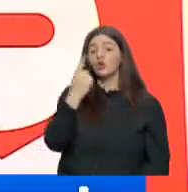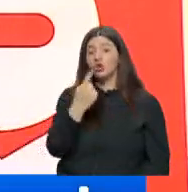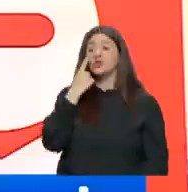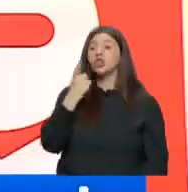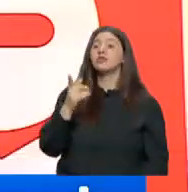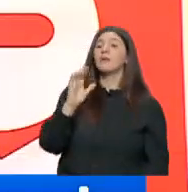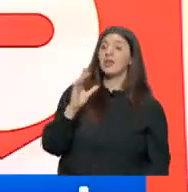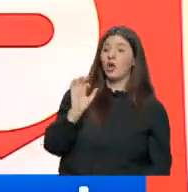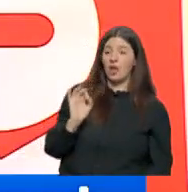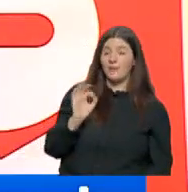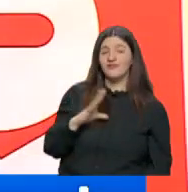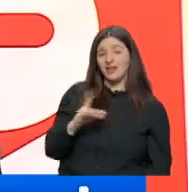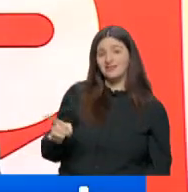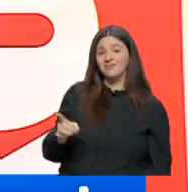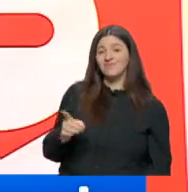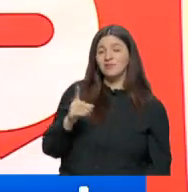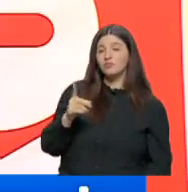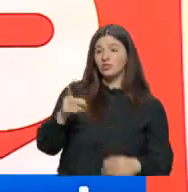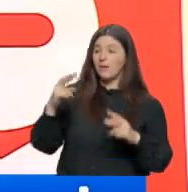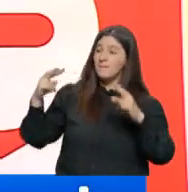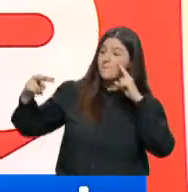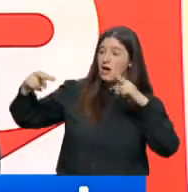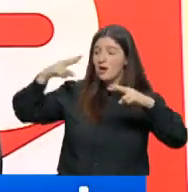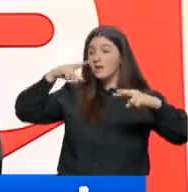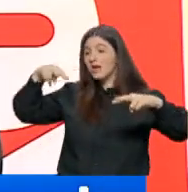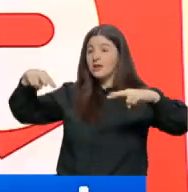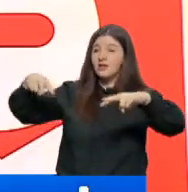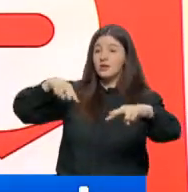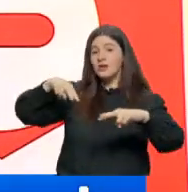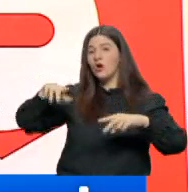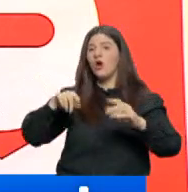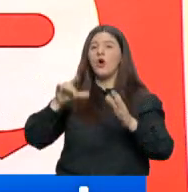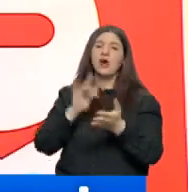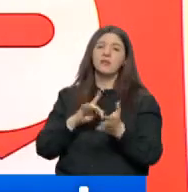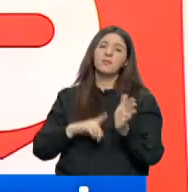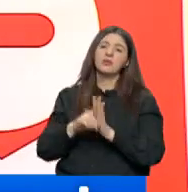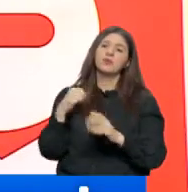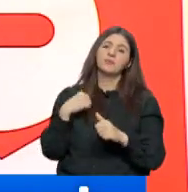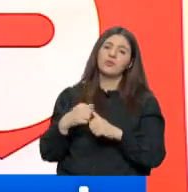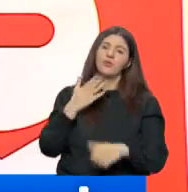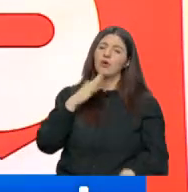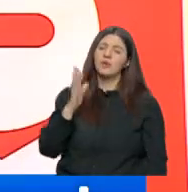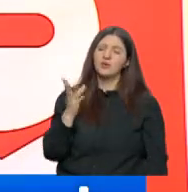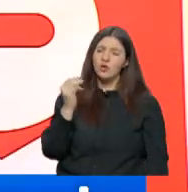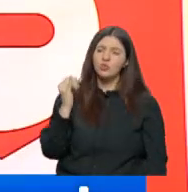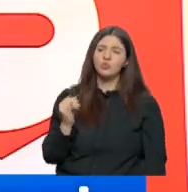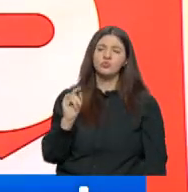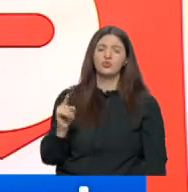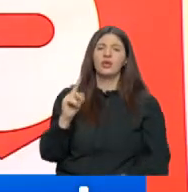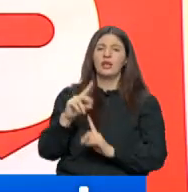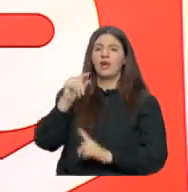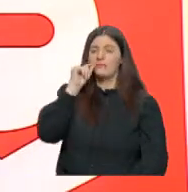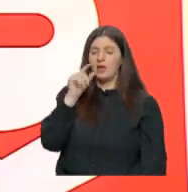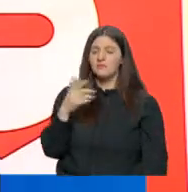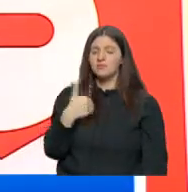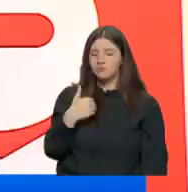kadar gösterilmeyenler önemlidir. Bu açılardan baktığımızda ortada bir başarı yine yok. Ama daha kötüsü şu İlker Bey.